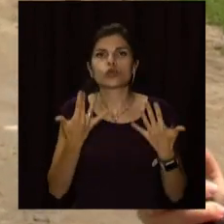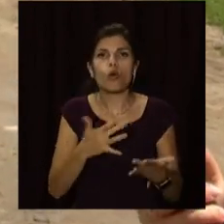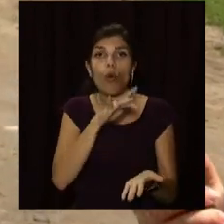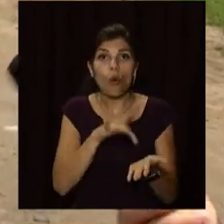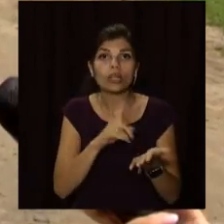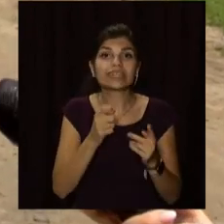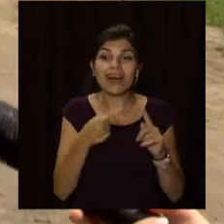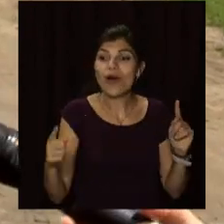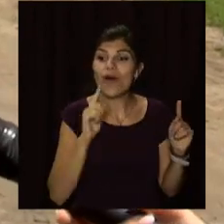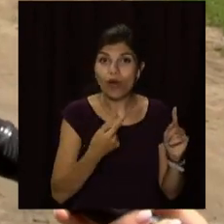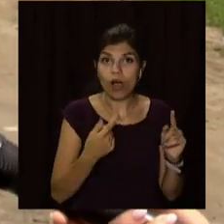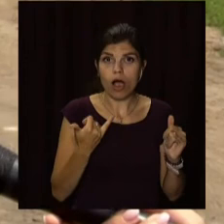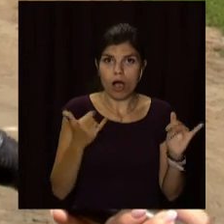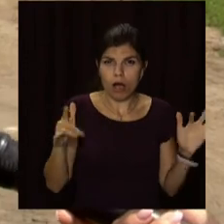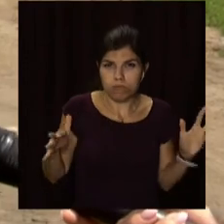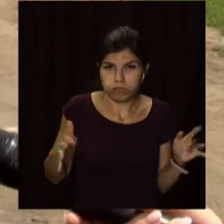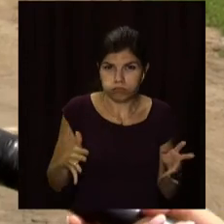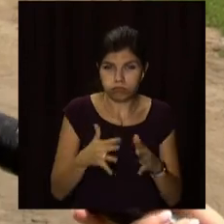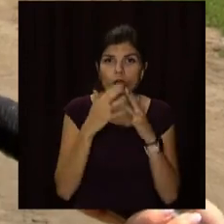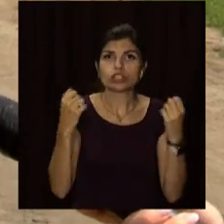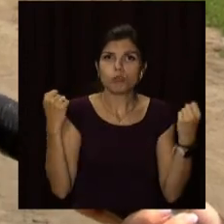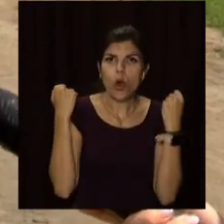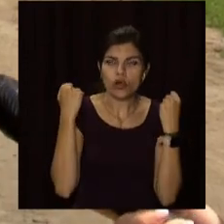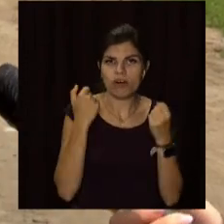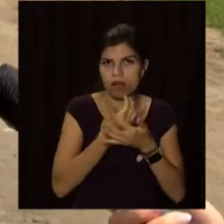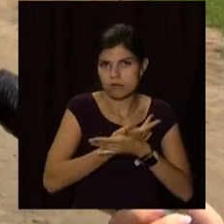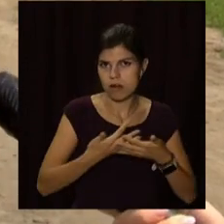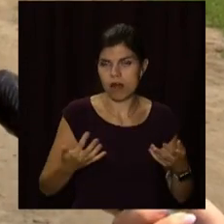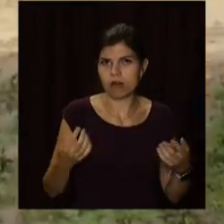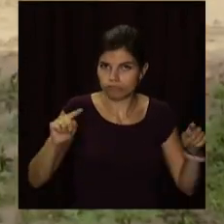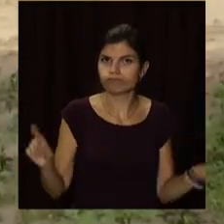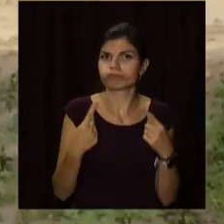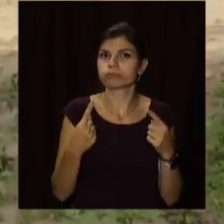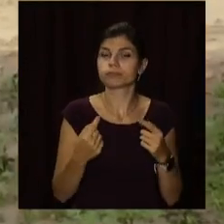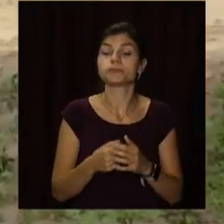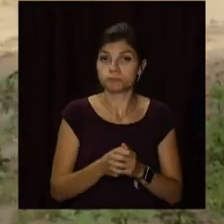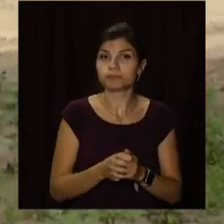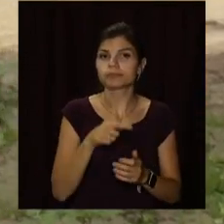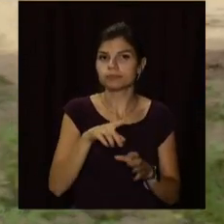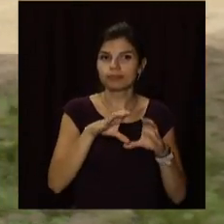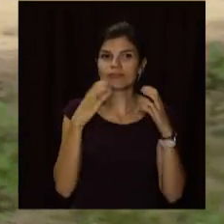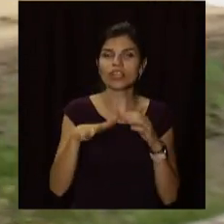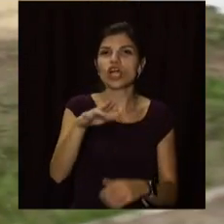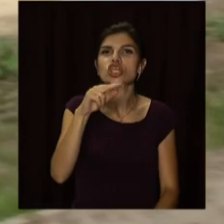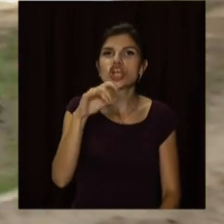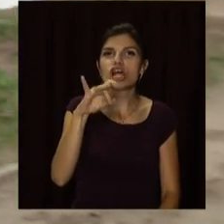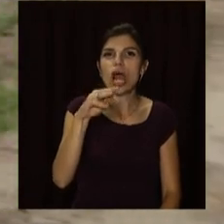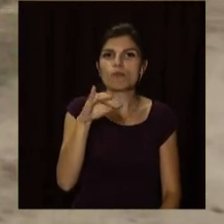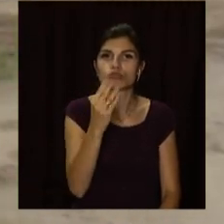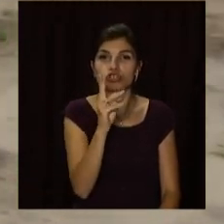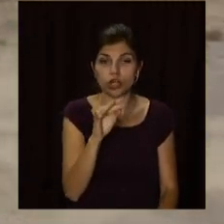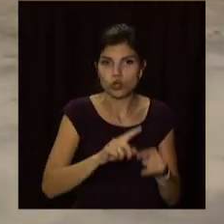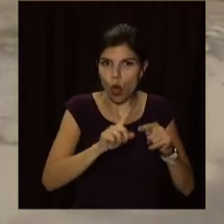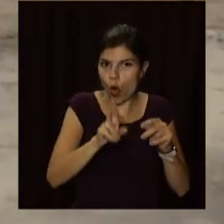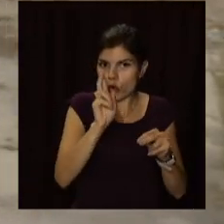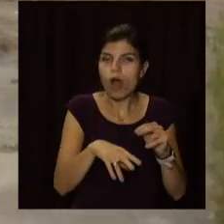год создал таких спортивних інфраструктурних об'єктів такого рівня. Будівництво стадіону на Черемушках на завершальному етапі.